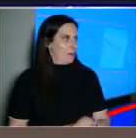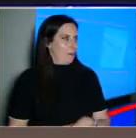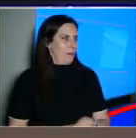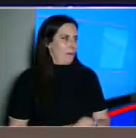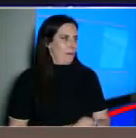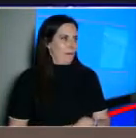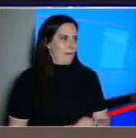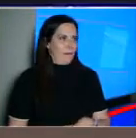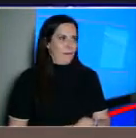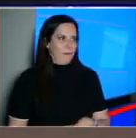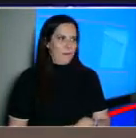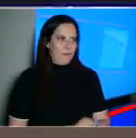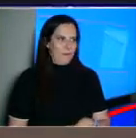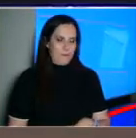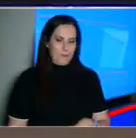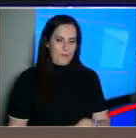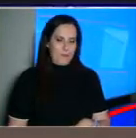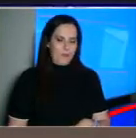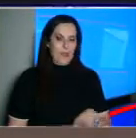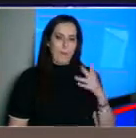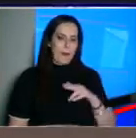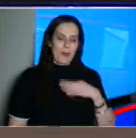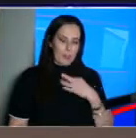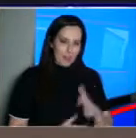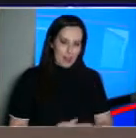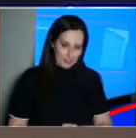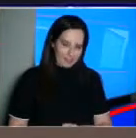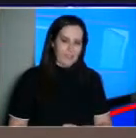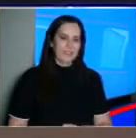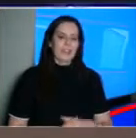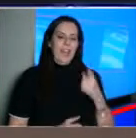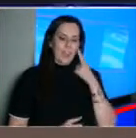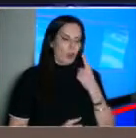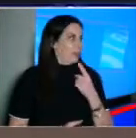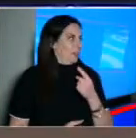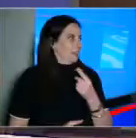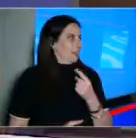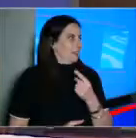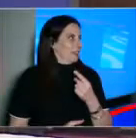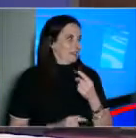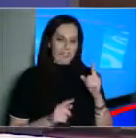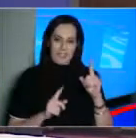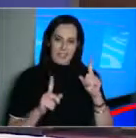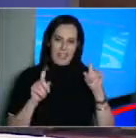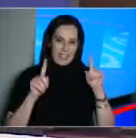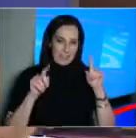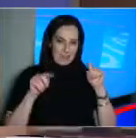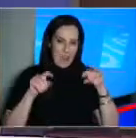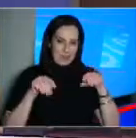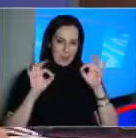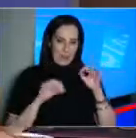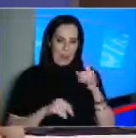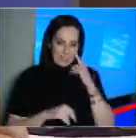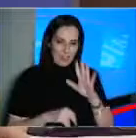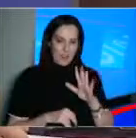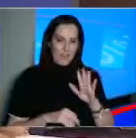אהלן. איתי נמצא דודי רגב. מה המצב? מה המצב, אחי? טוב, מותק, תראו את האצבע שלו, זה אצבע מיוחדת, זה לא סתם. תקשיב